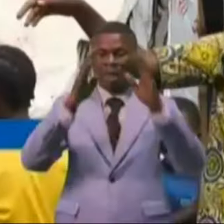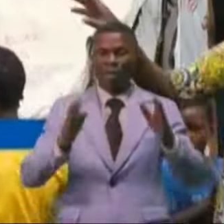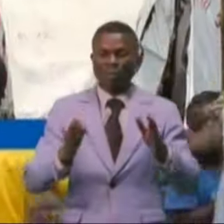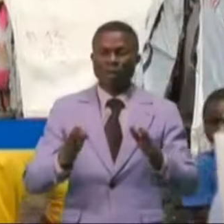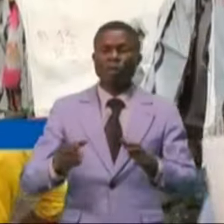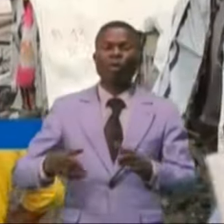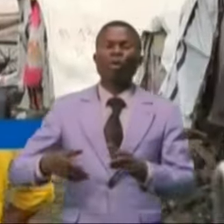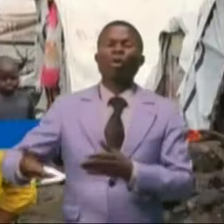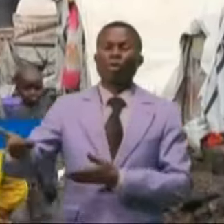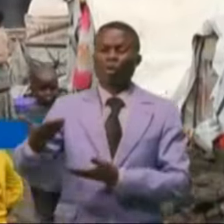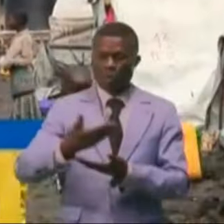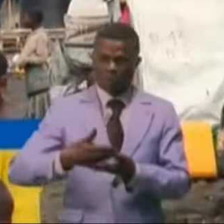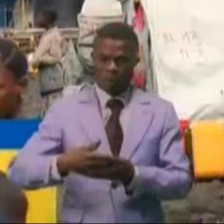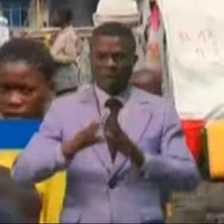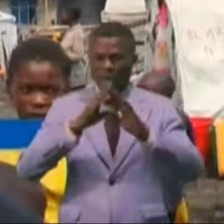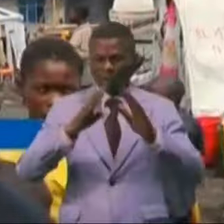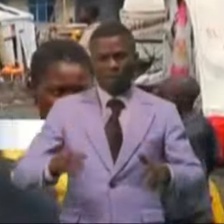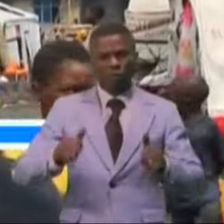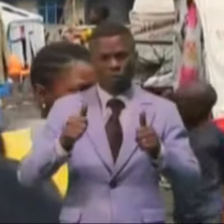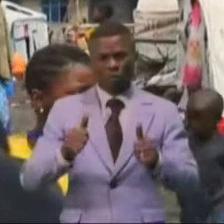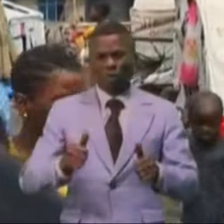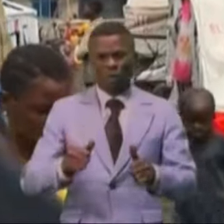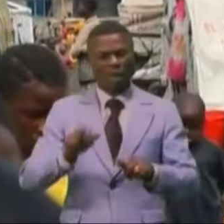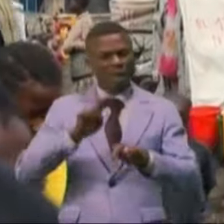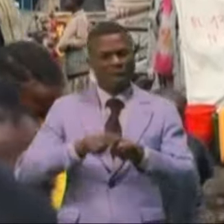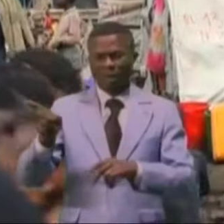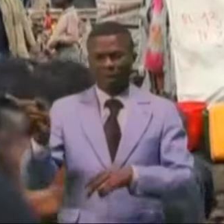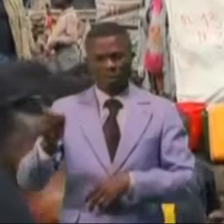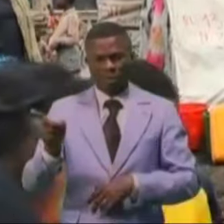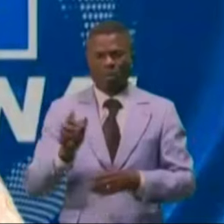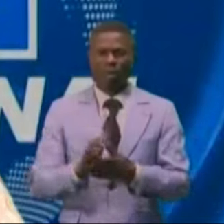loyaliste pour retourner dans leurs milieux respectifs.